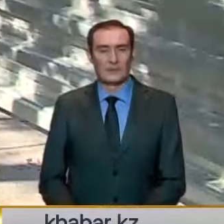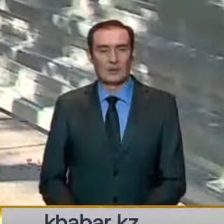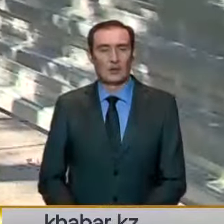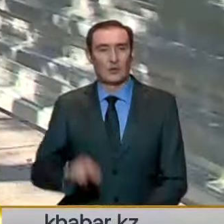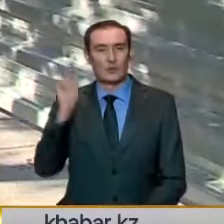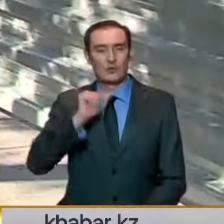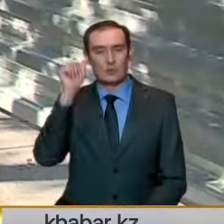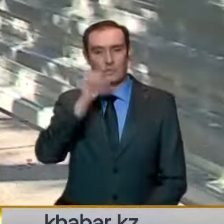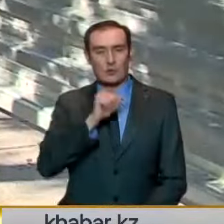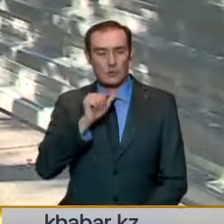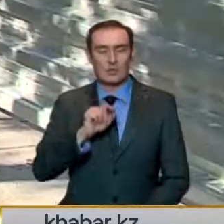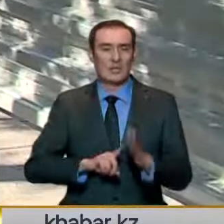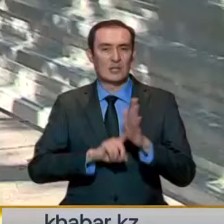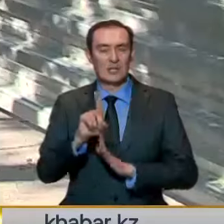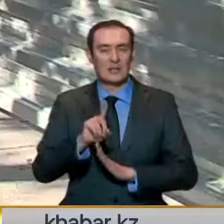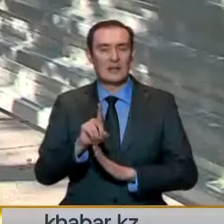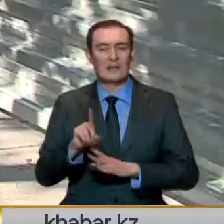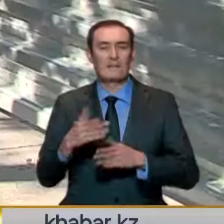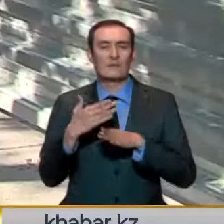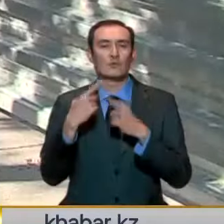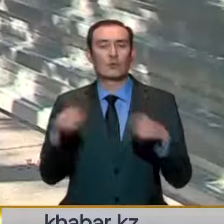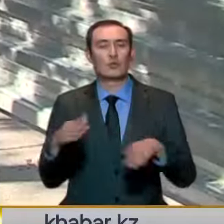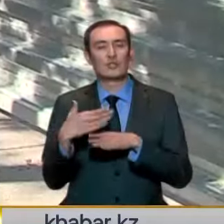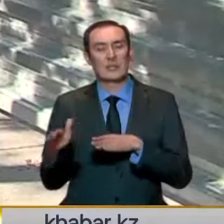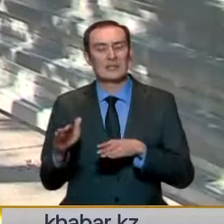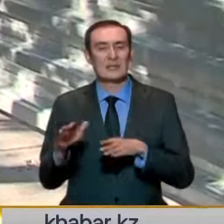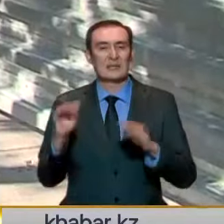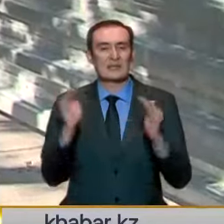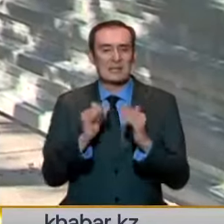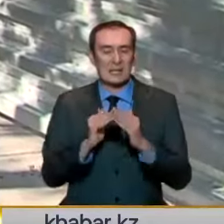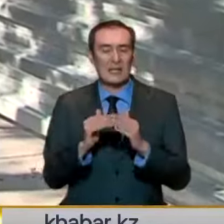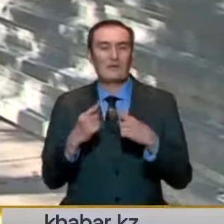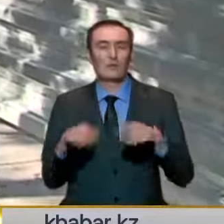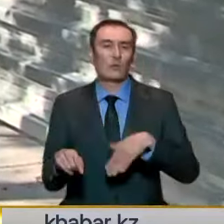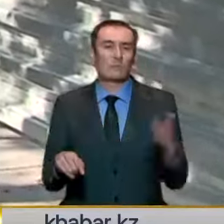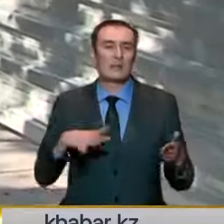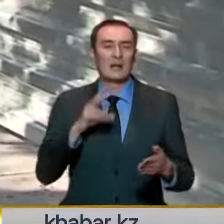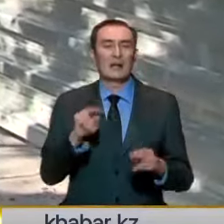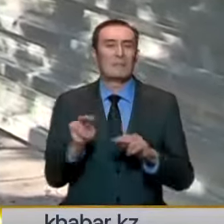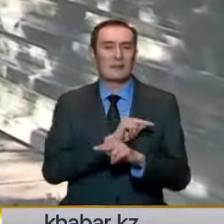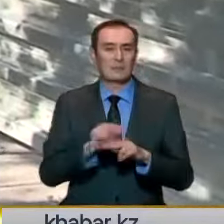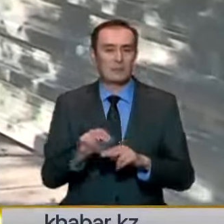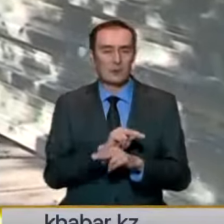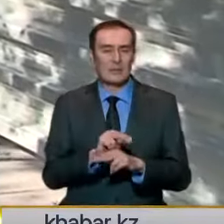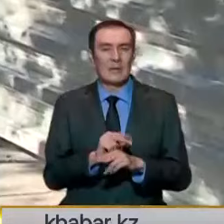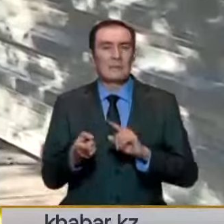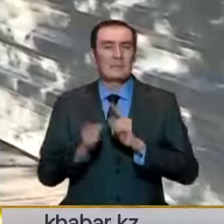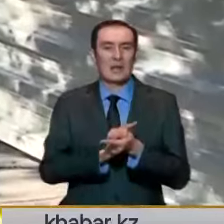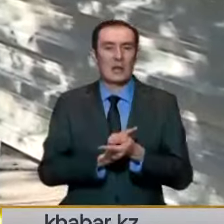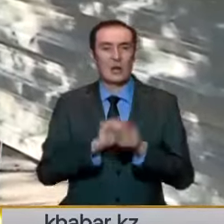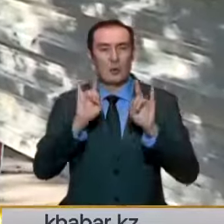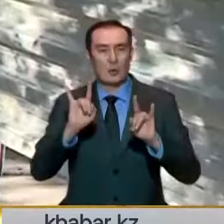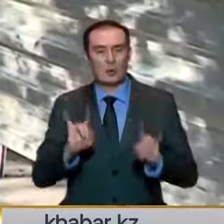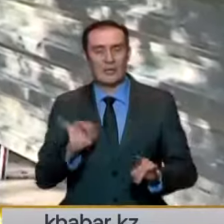Учебный год ученики этой школы начали в левом крыле здания. Параллельно с этим в правом велся капитальный ремонт. Меняли